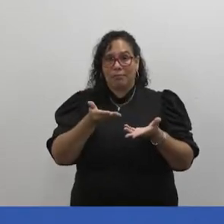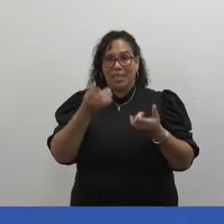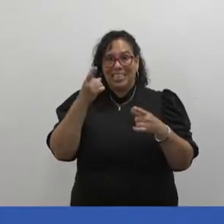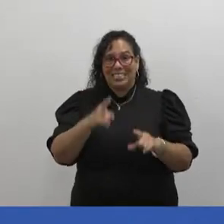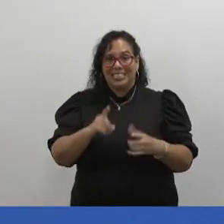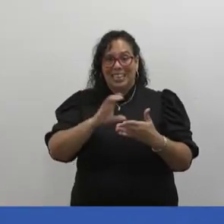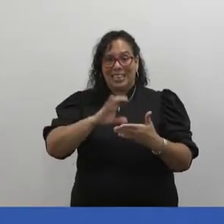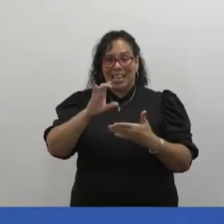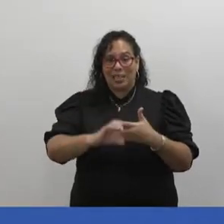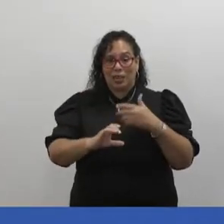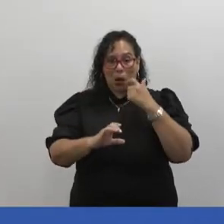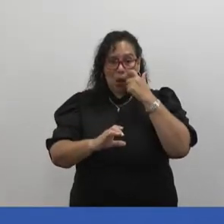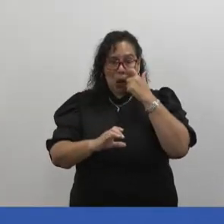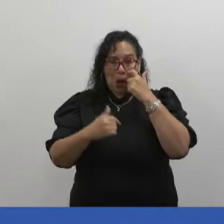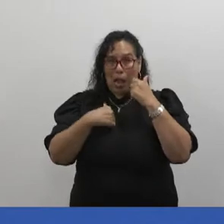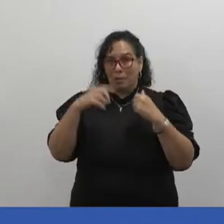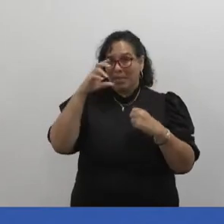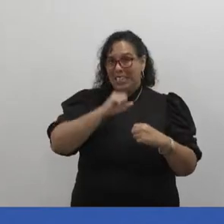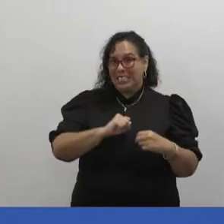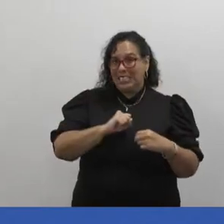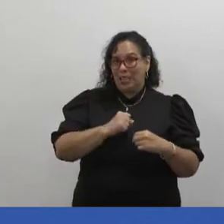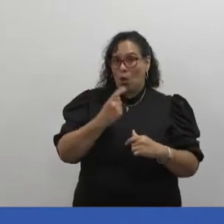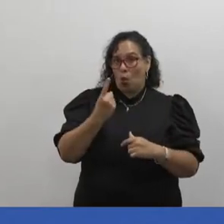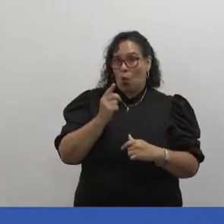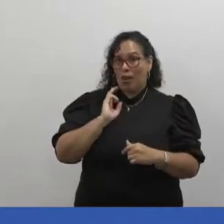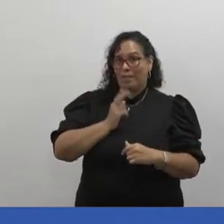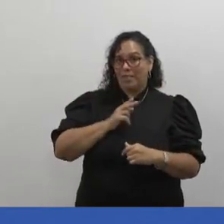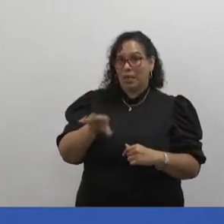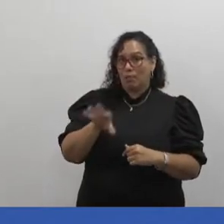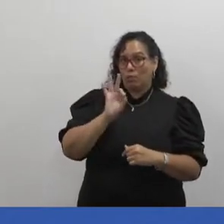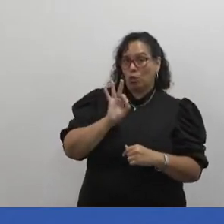rùa nơi khăn ông cần sân calendar dụng năng